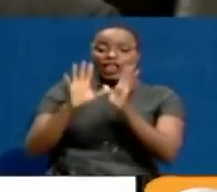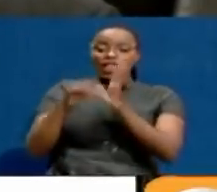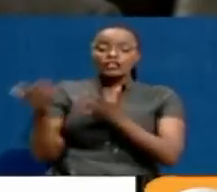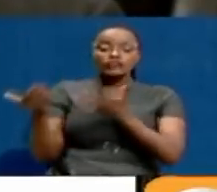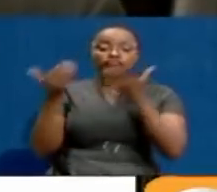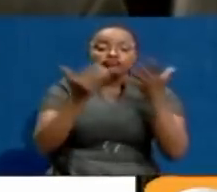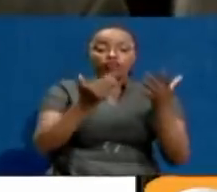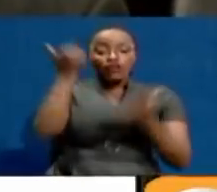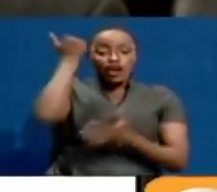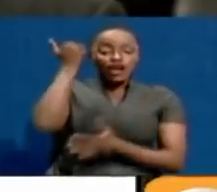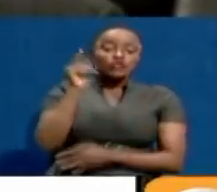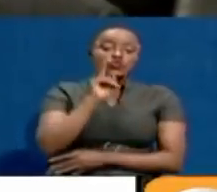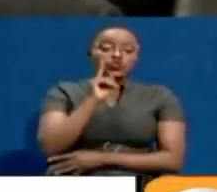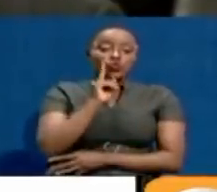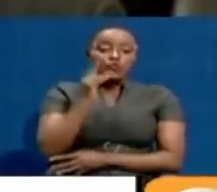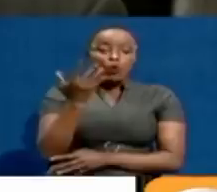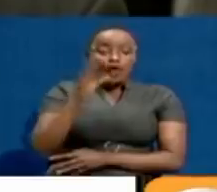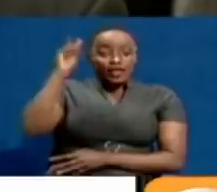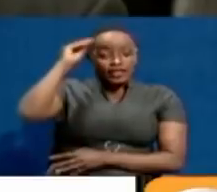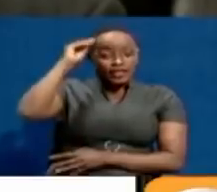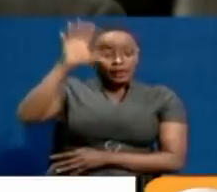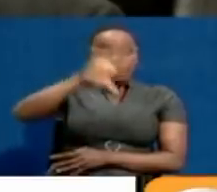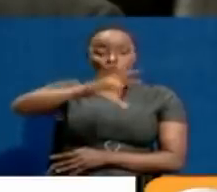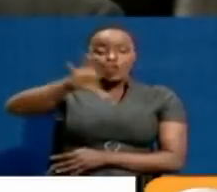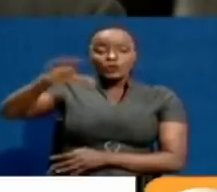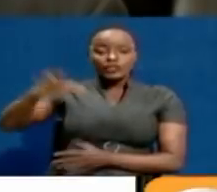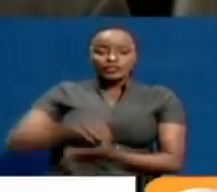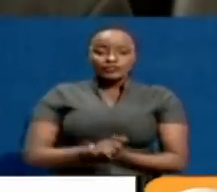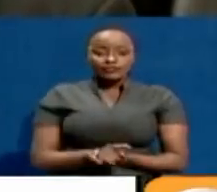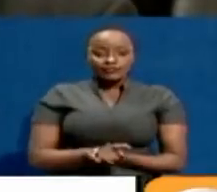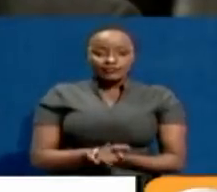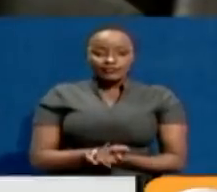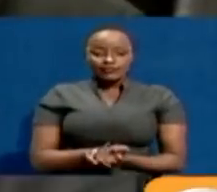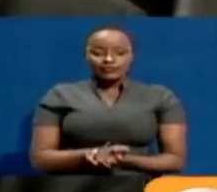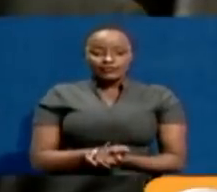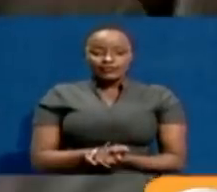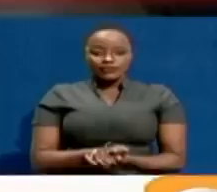mahakamani hapo kesho katika kaunti ya Kiambu. Hassan Mugambi, Citizen Nipashe.